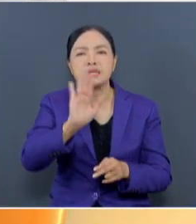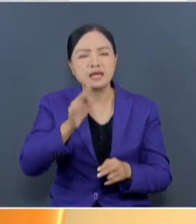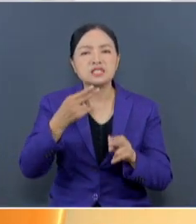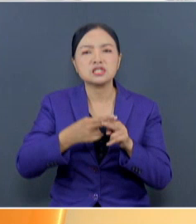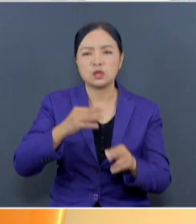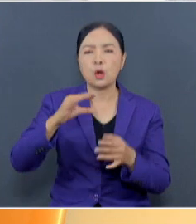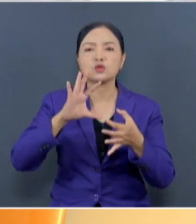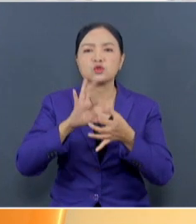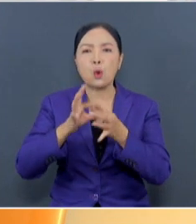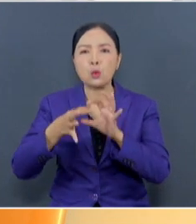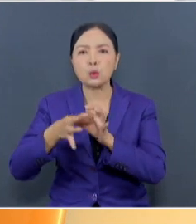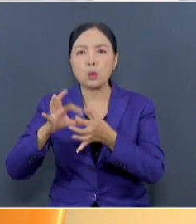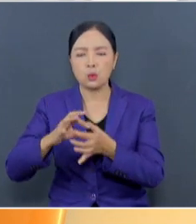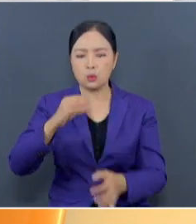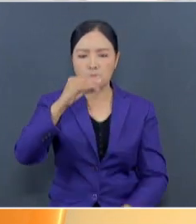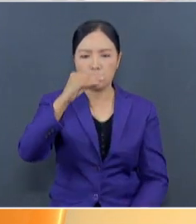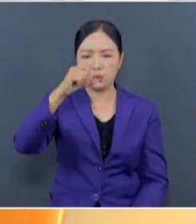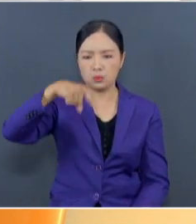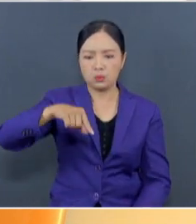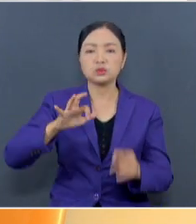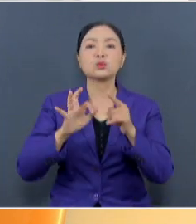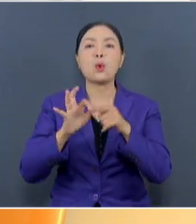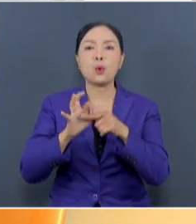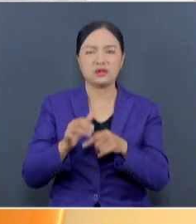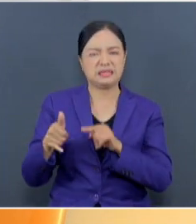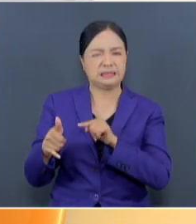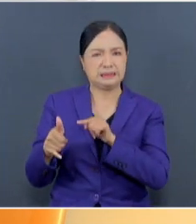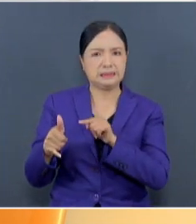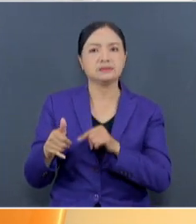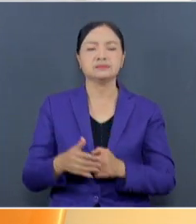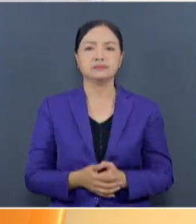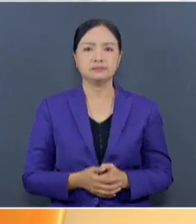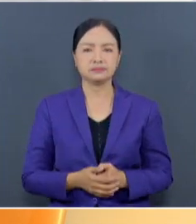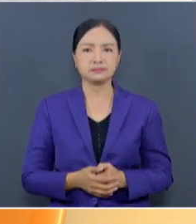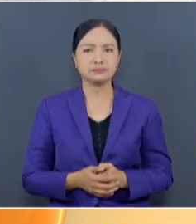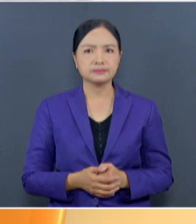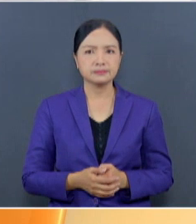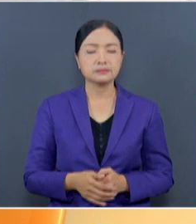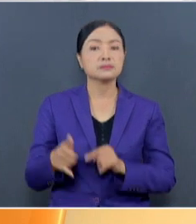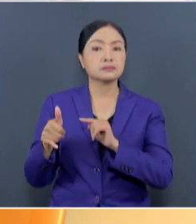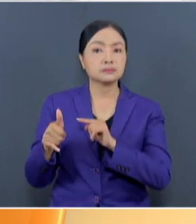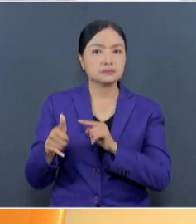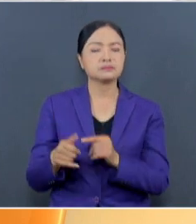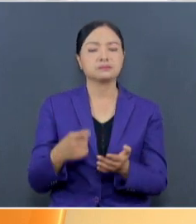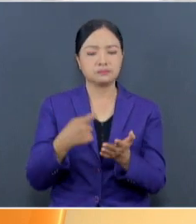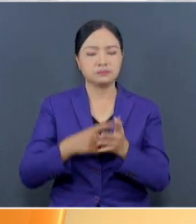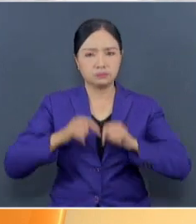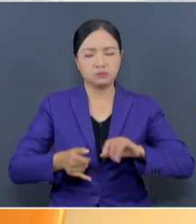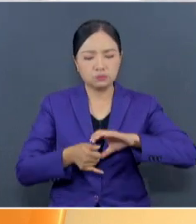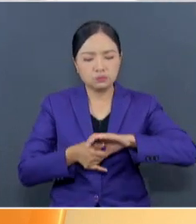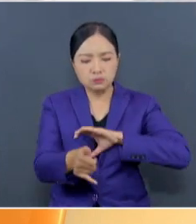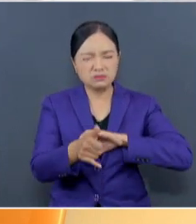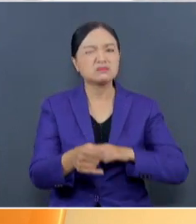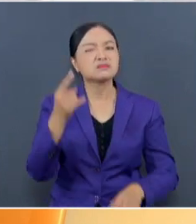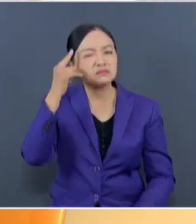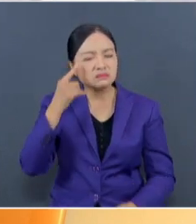4เดือนก่อนซึ่งตอนนี้เนี่ยแม้ว่าตำรวจจะดำเนินคดีไปแล้วแต่คุณแม่ให้ข้อมูลบอกว่าตัวนายโซ่เนี่ยได้รับการประกันตัวครับก็เลยคาดว่า